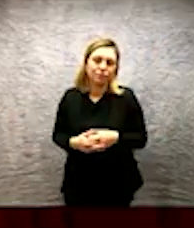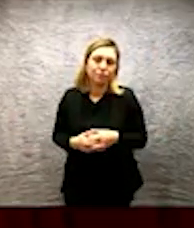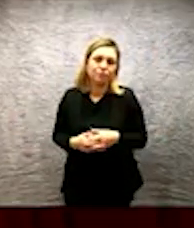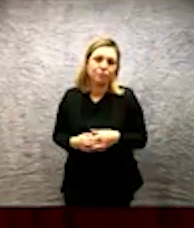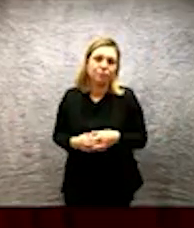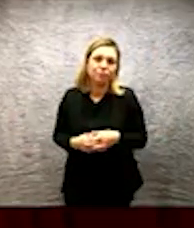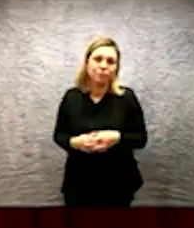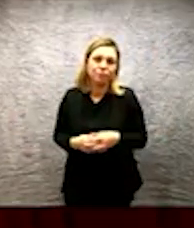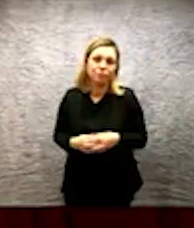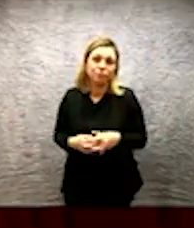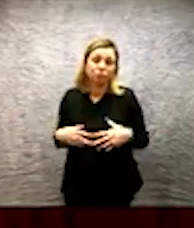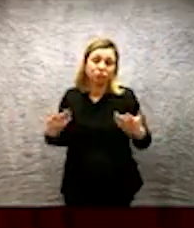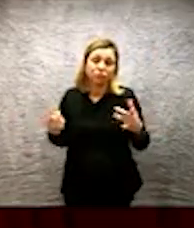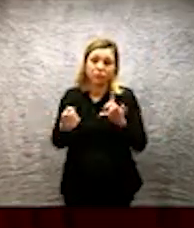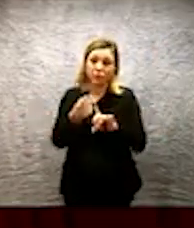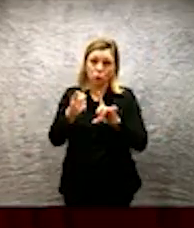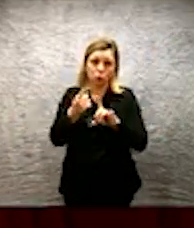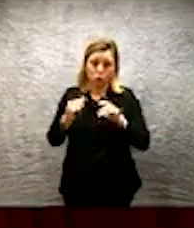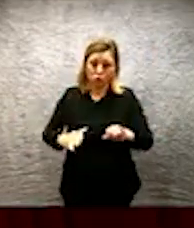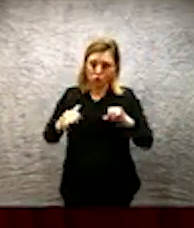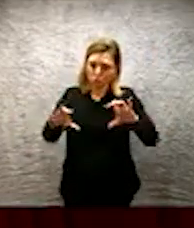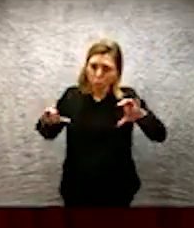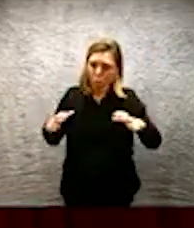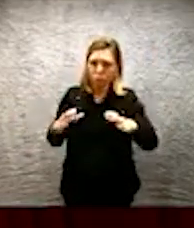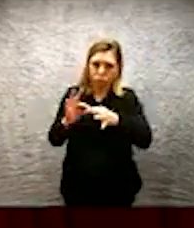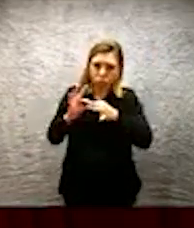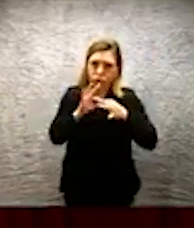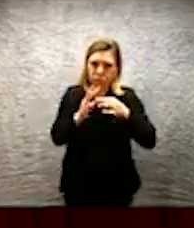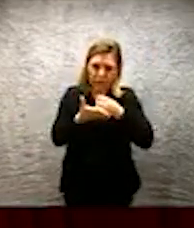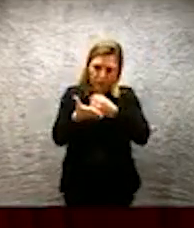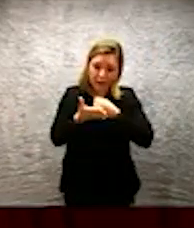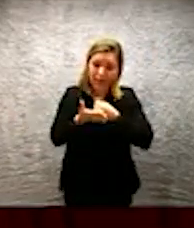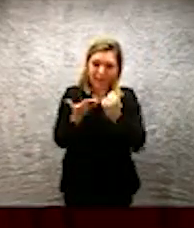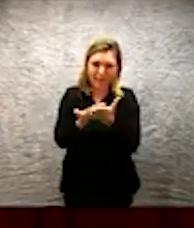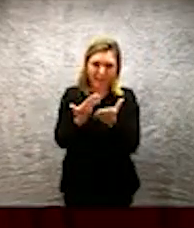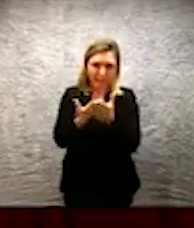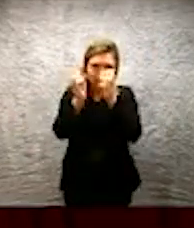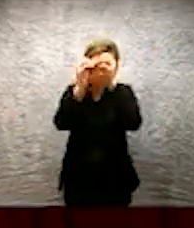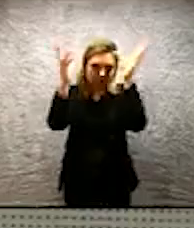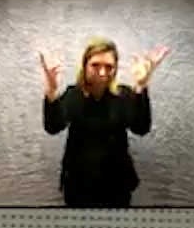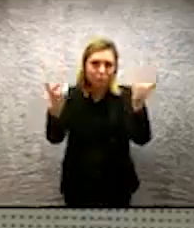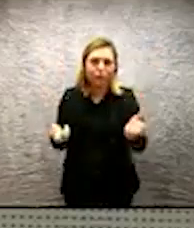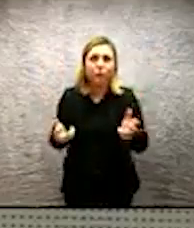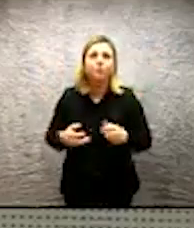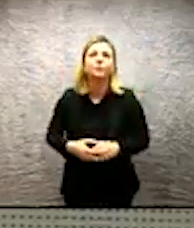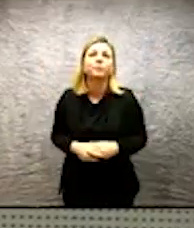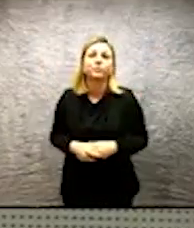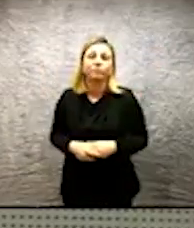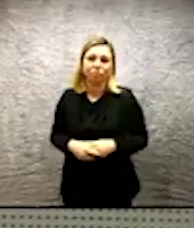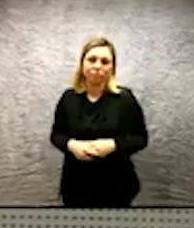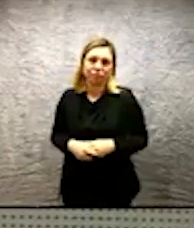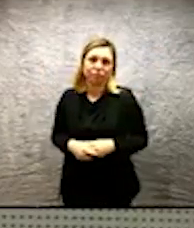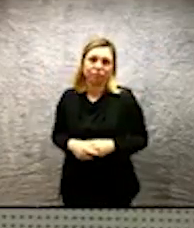que voilà, les jeunes fassent groupe et puissent aussi s'entraider. Quoi. Voilà.